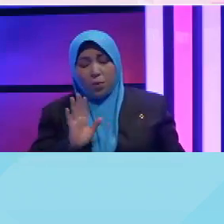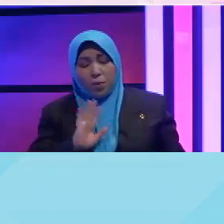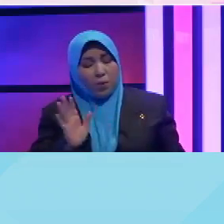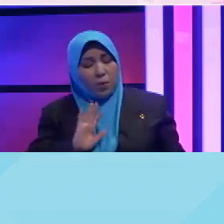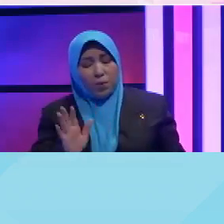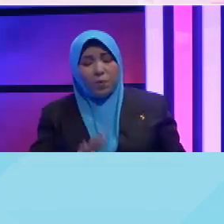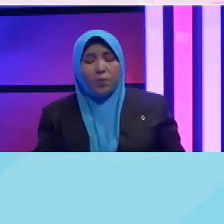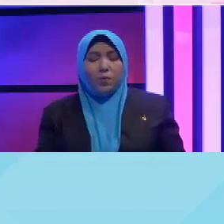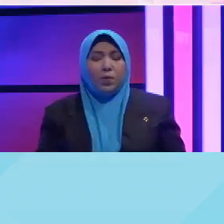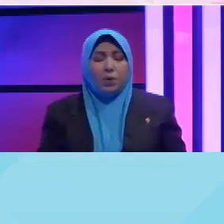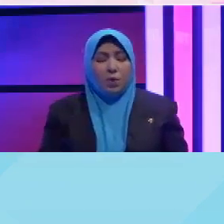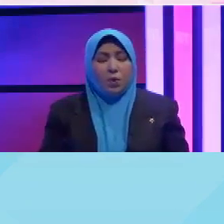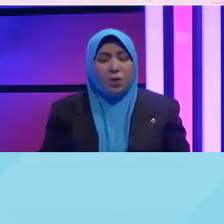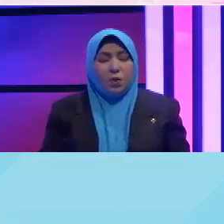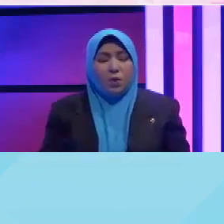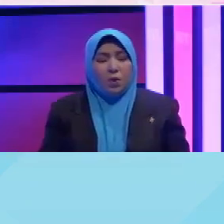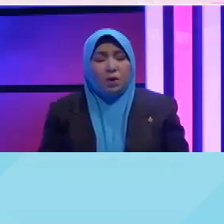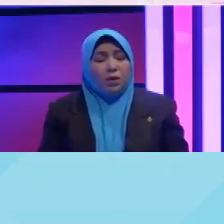تفتنون